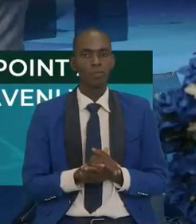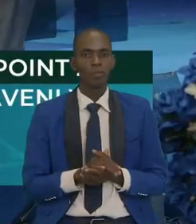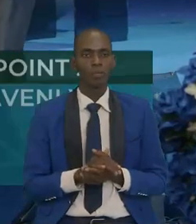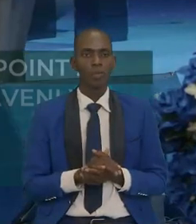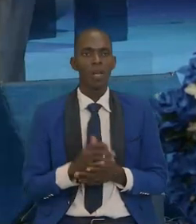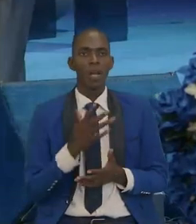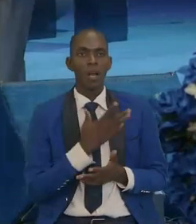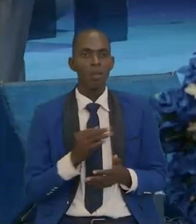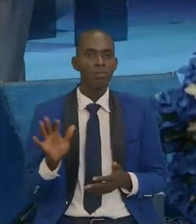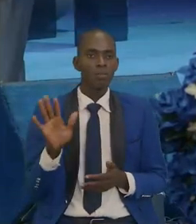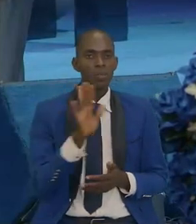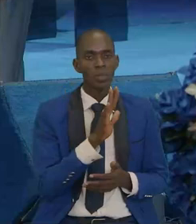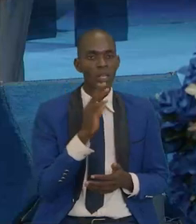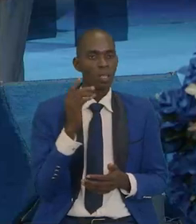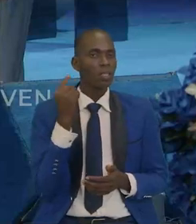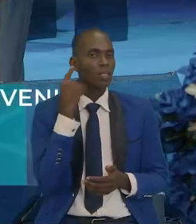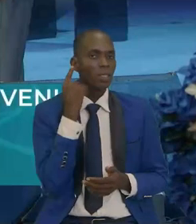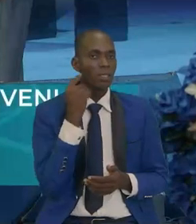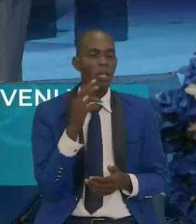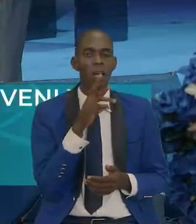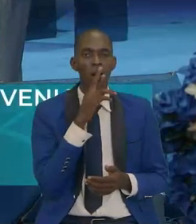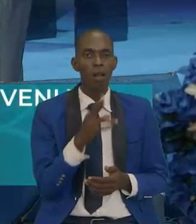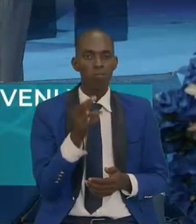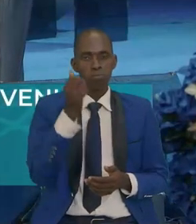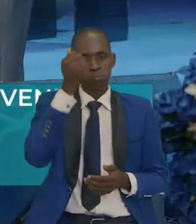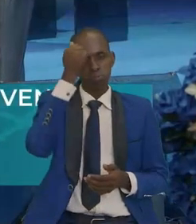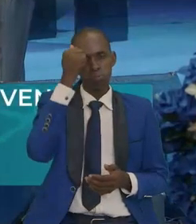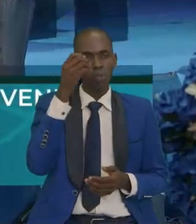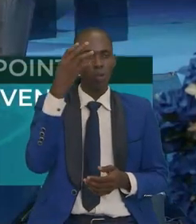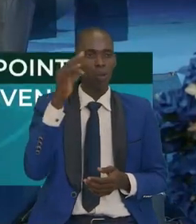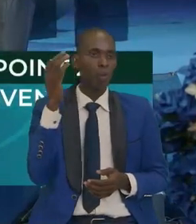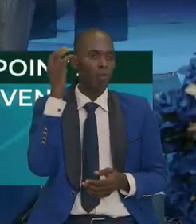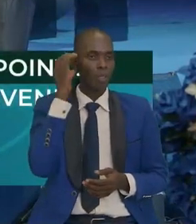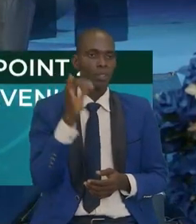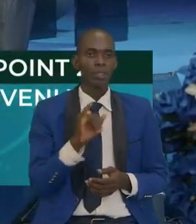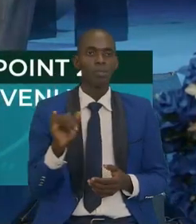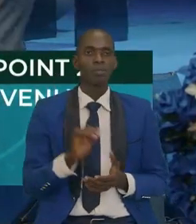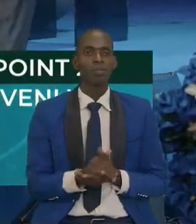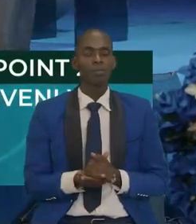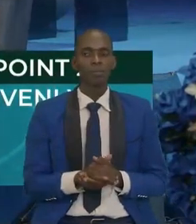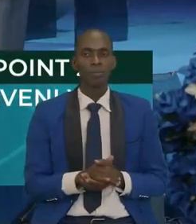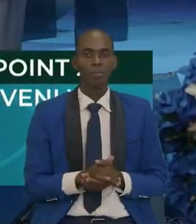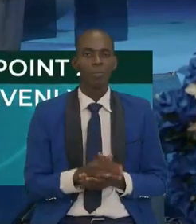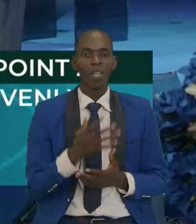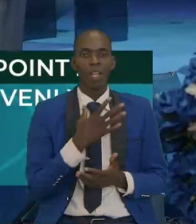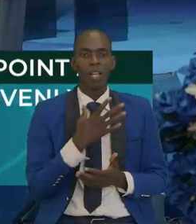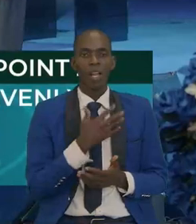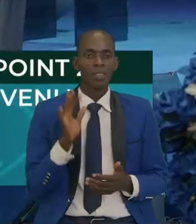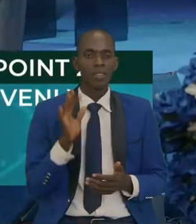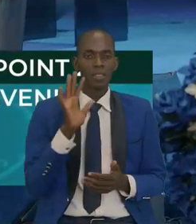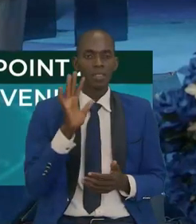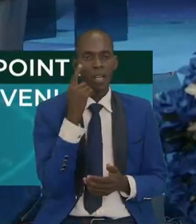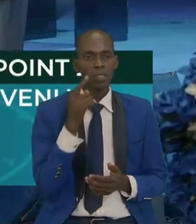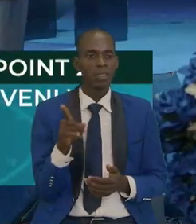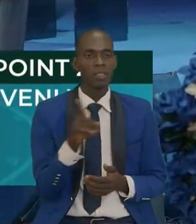Le cœur de ce peuple est devenu insensible. Ils ont endurci